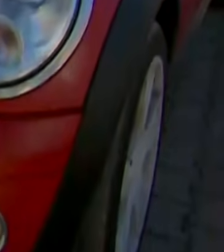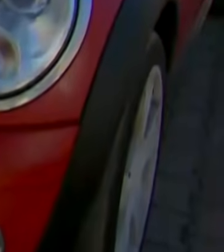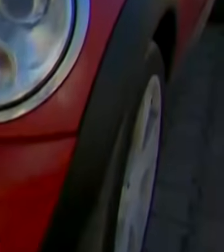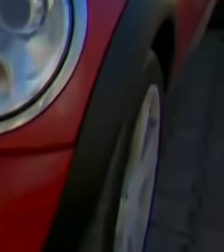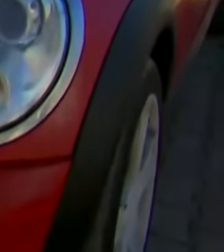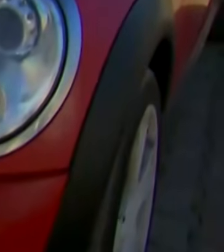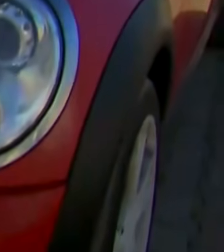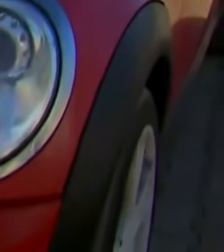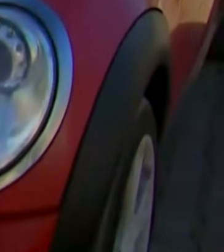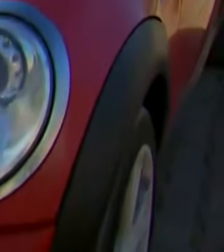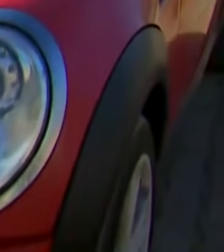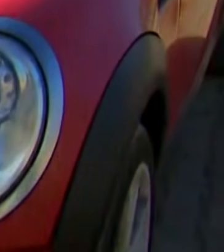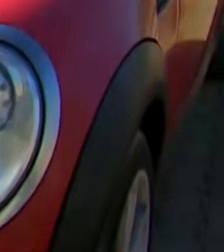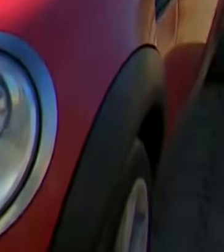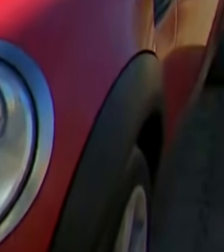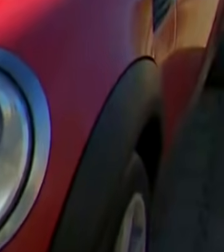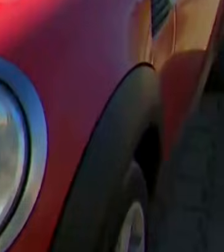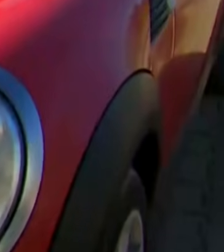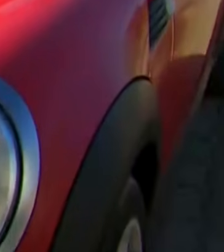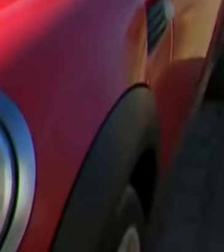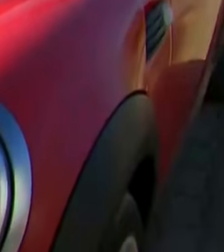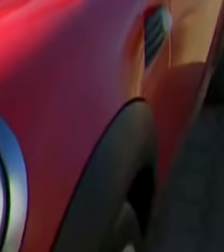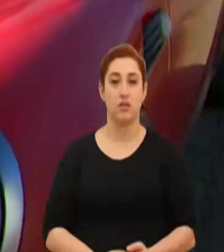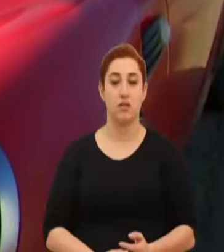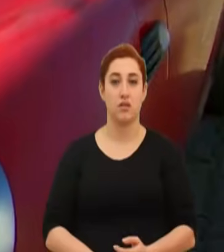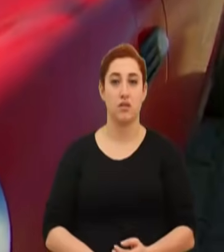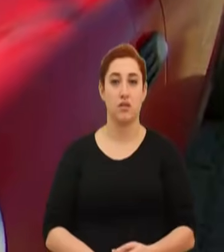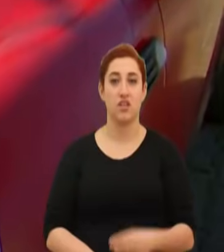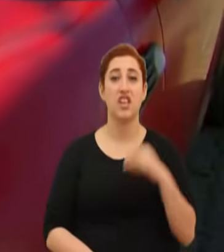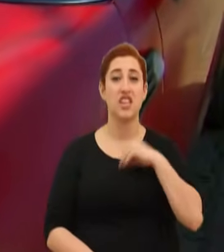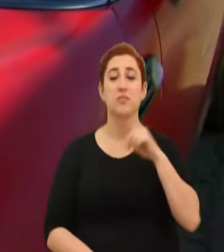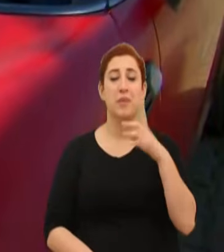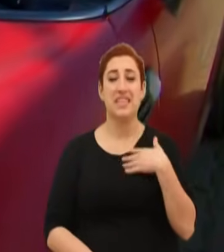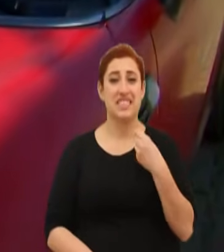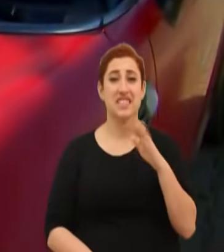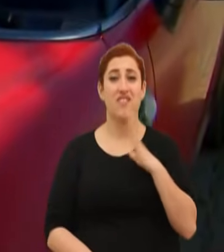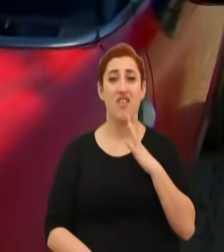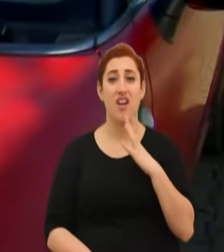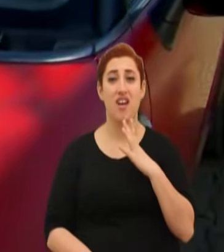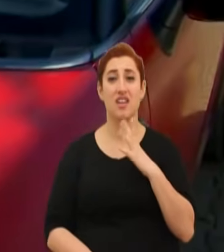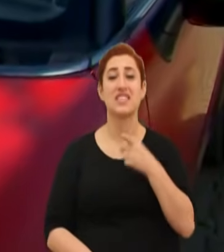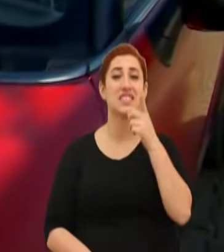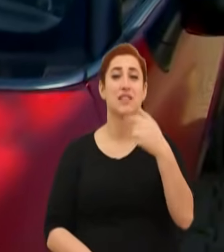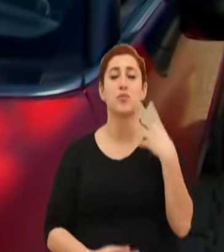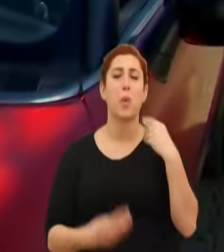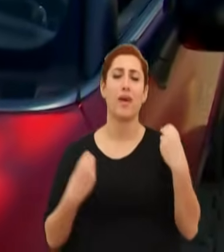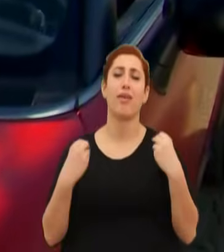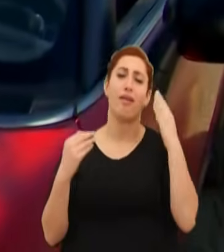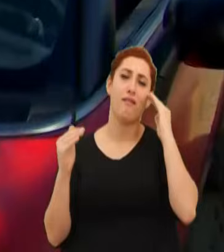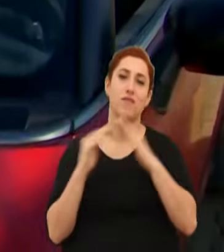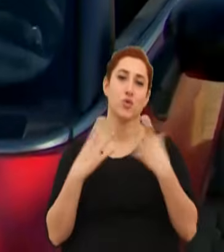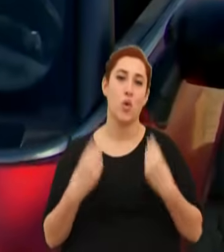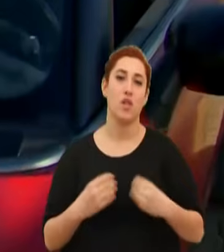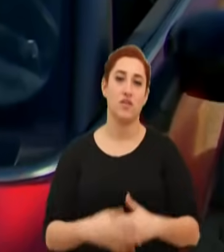oynayacağım? Şükrü arabanın arka koltuğunda uzanmış, eliyle koltuğu okşuyor. İçimde öyle bir his var ki seninle çok iyi